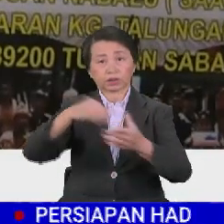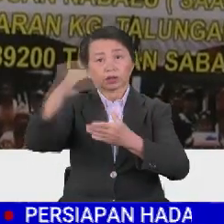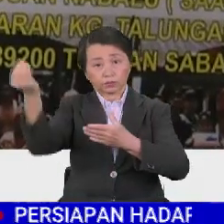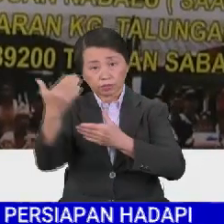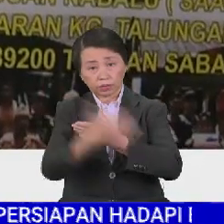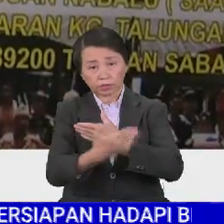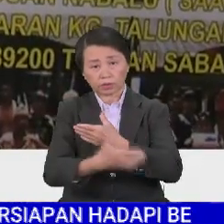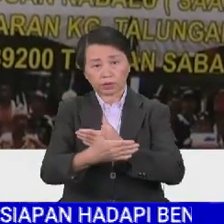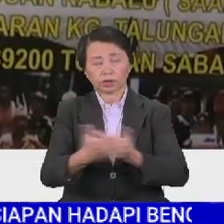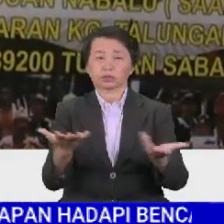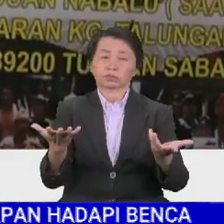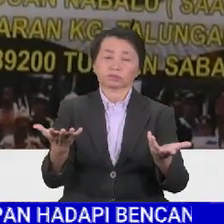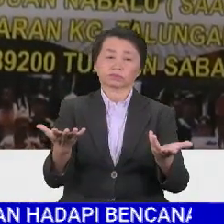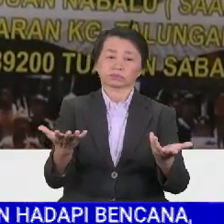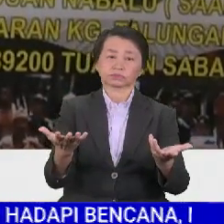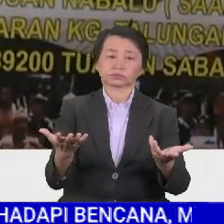dermawan, supaya